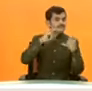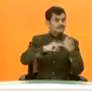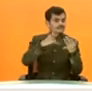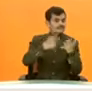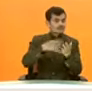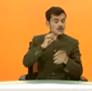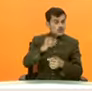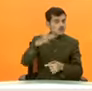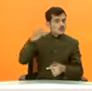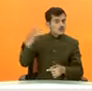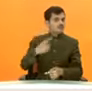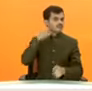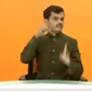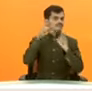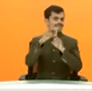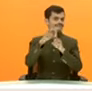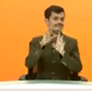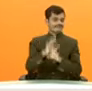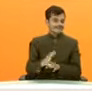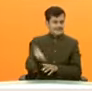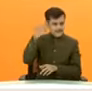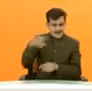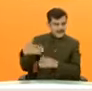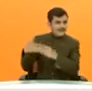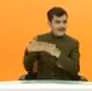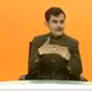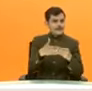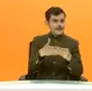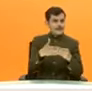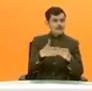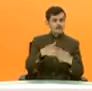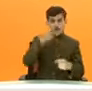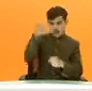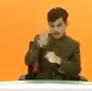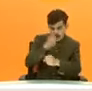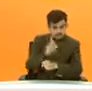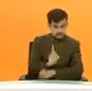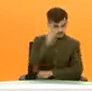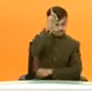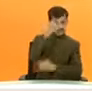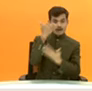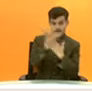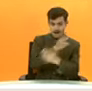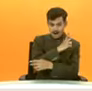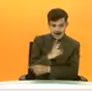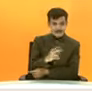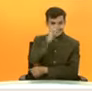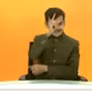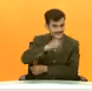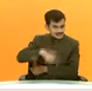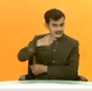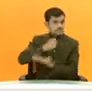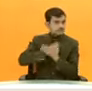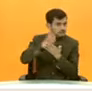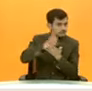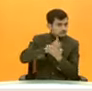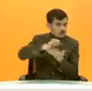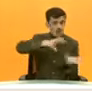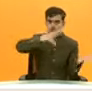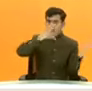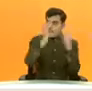नई पहचान मिली। उनके मार्गदर्शन में जो स्पेस प्रोग्राम आगे बढ़े, उससे भारत के प्रयासों को ग्लोबल